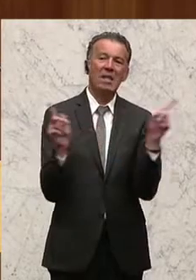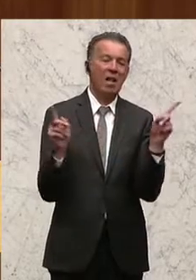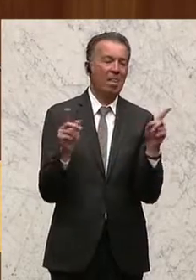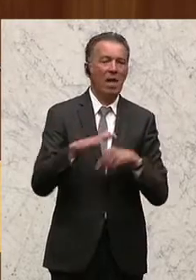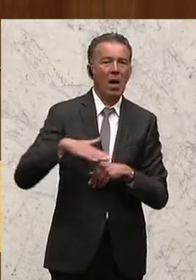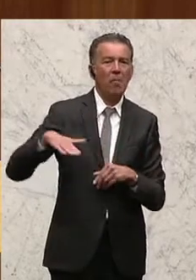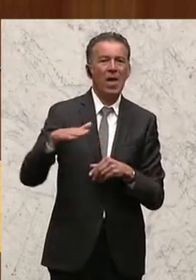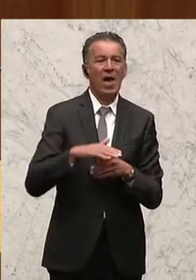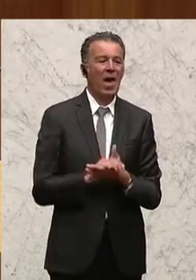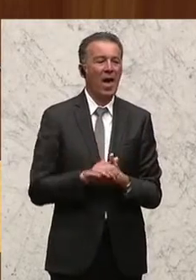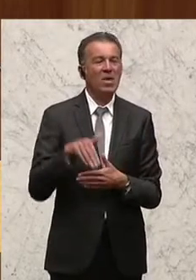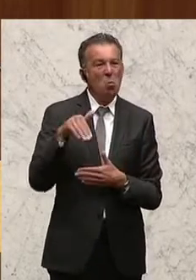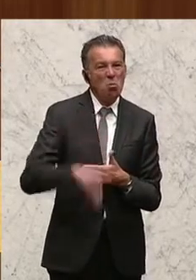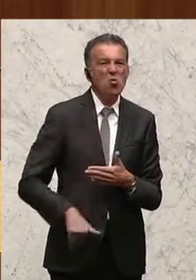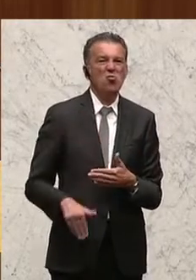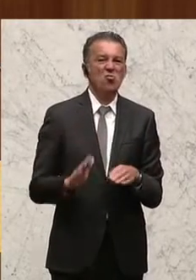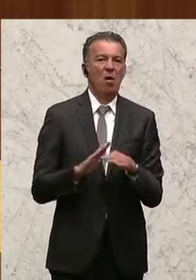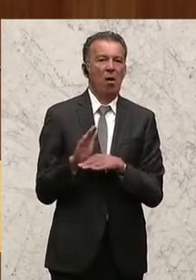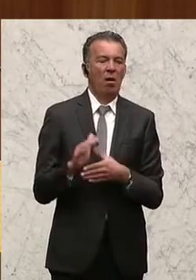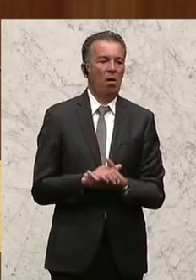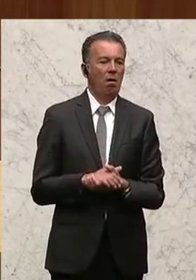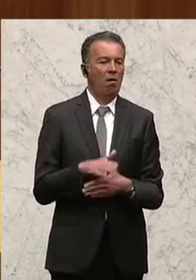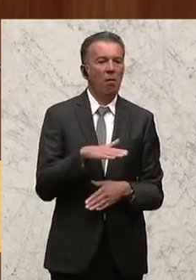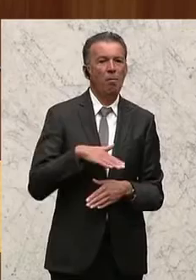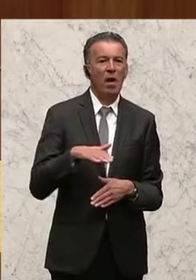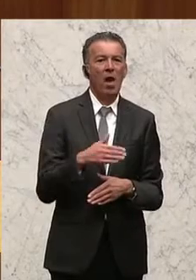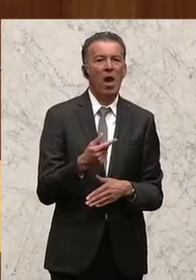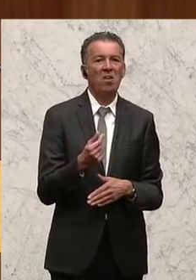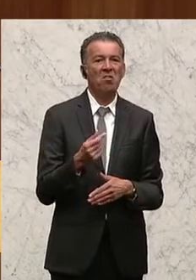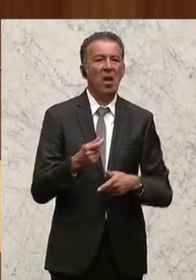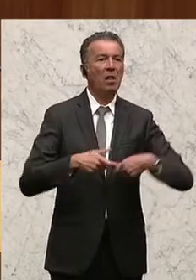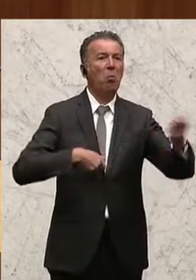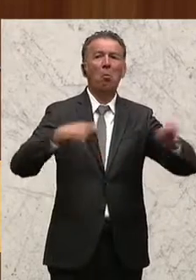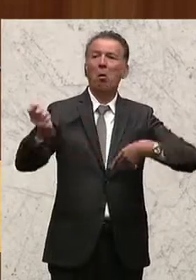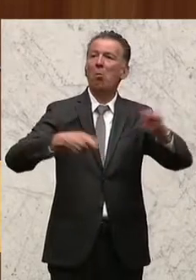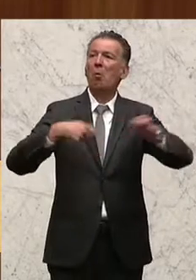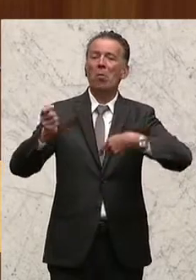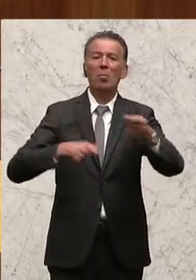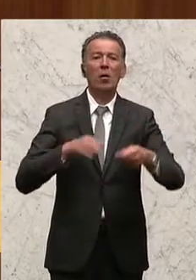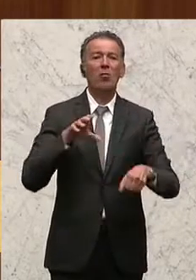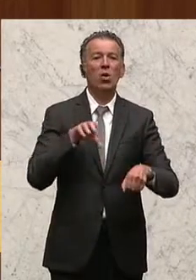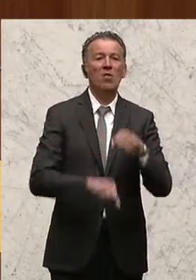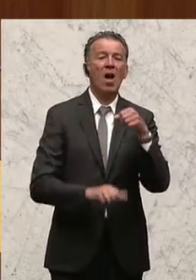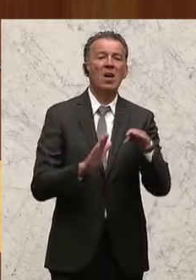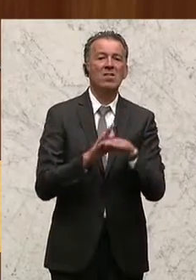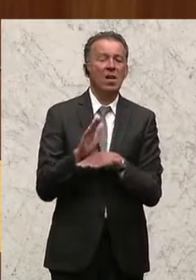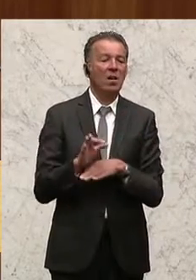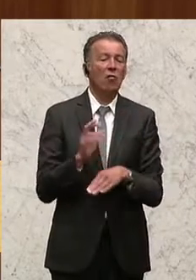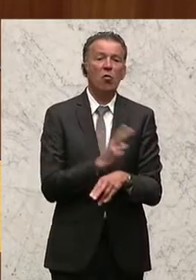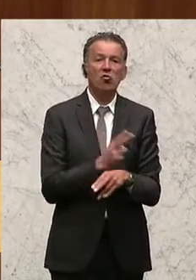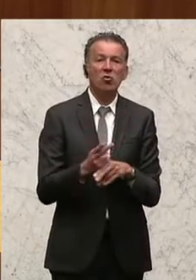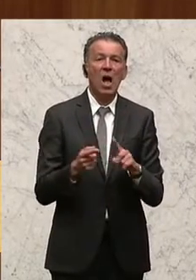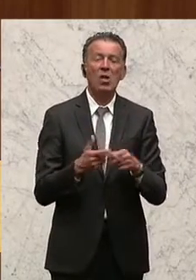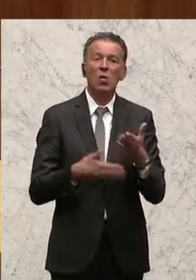dem Bereich der Muss-Regelungen, das in dem Bereich des Geldhinausschmeißens für Zwangsregelungen, die dem Staat und